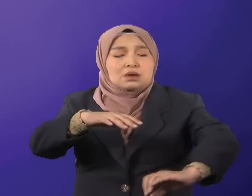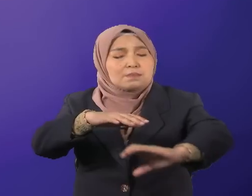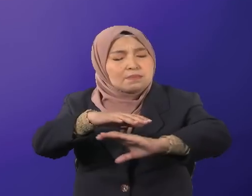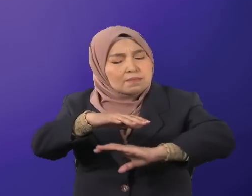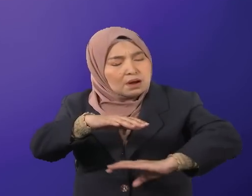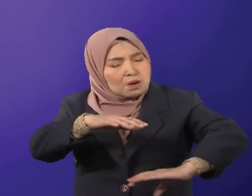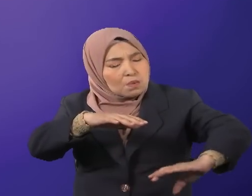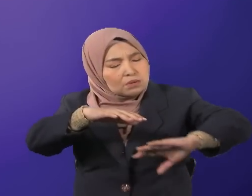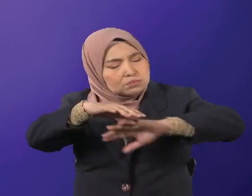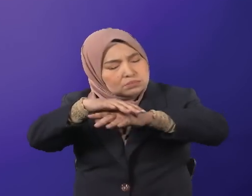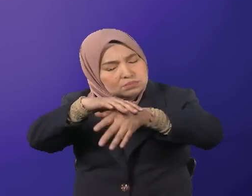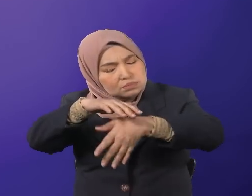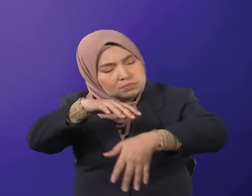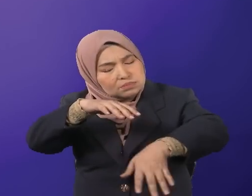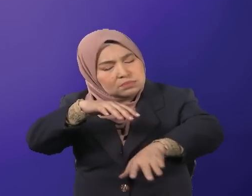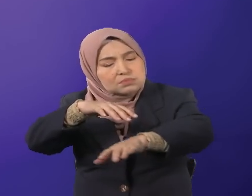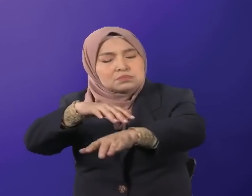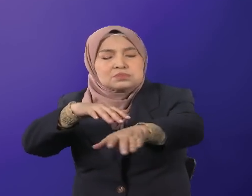تجري